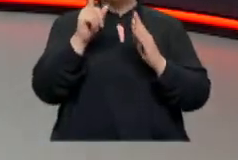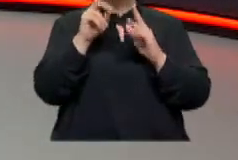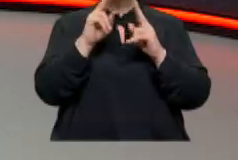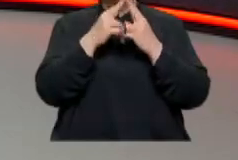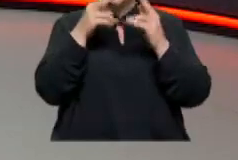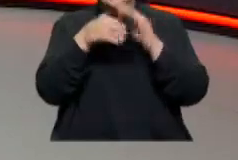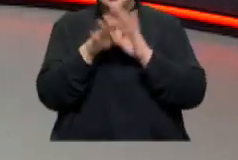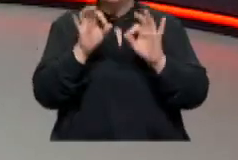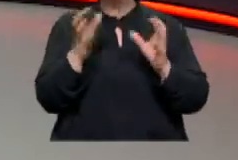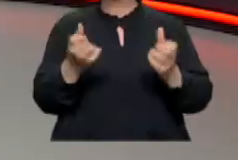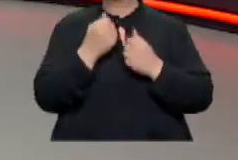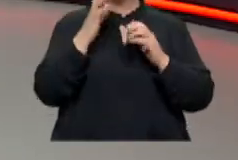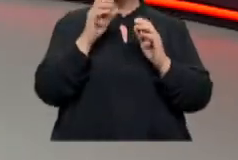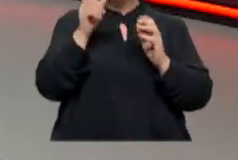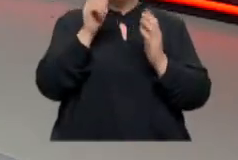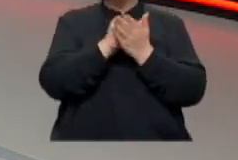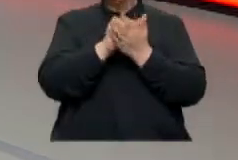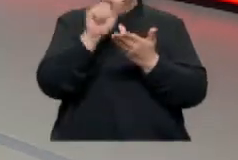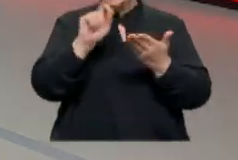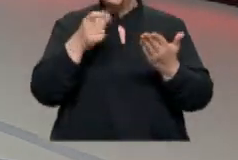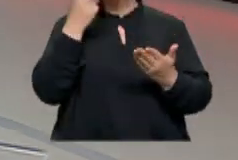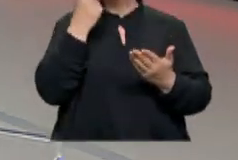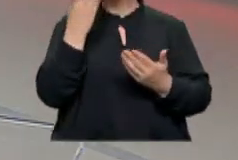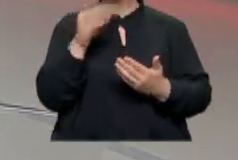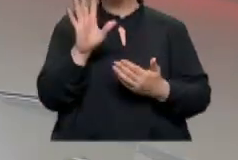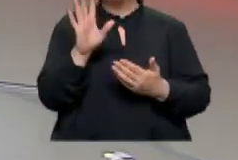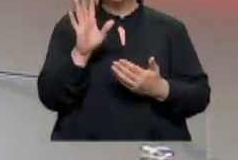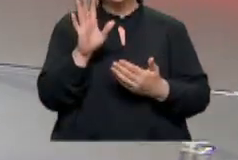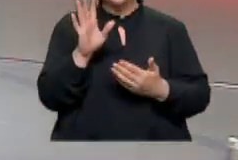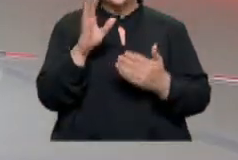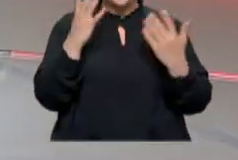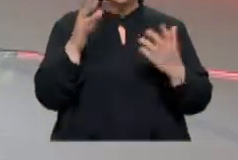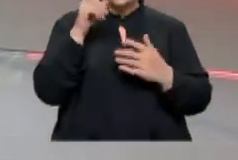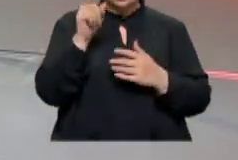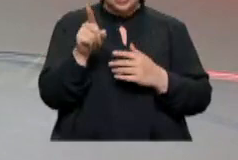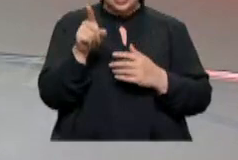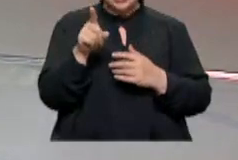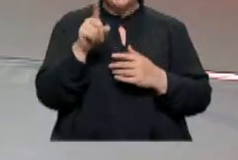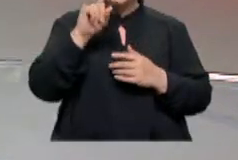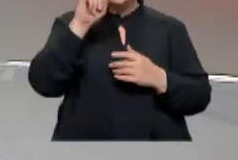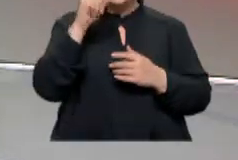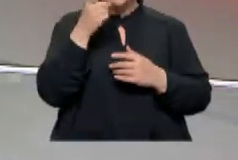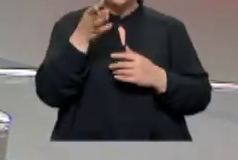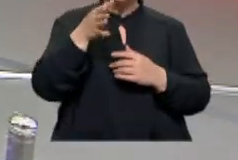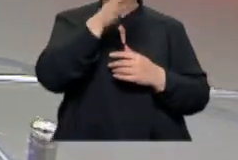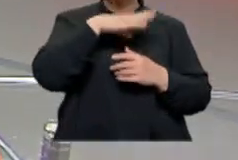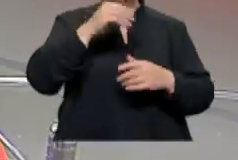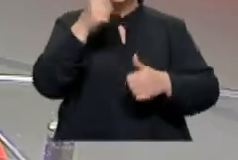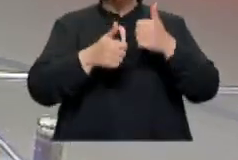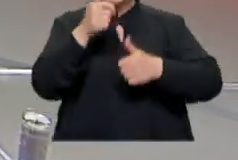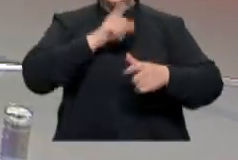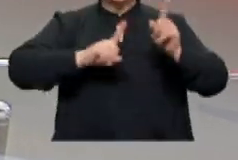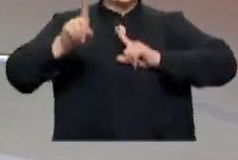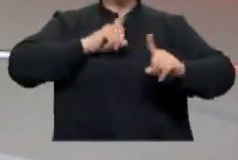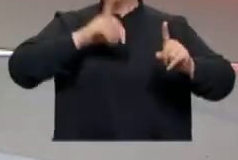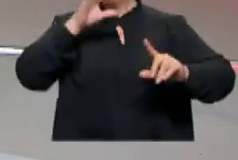hemen kurtulamaz. Köşe yazarlarının eskisi olmaz. Ama o da sadece diğer bütün yarıştaki